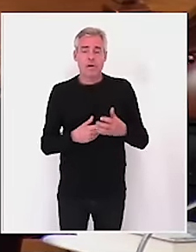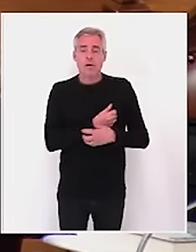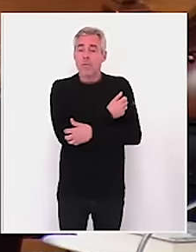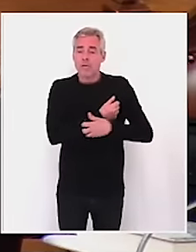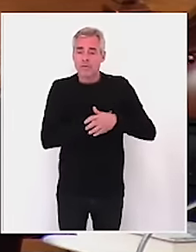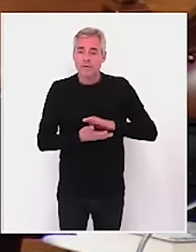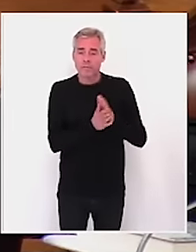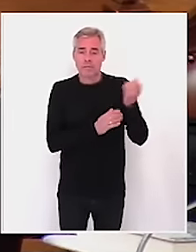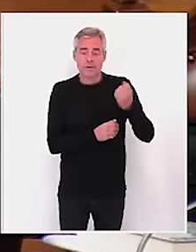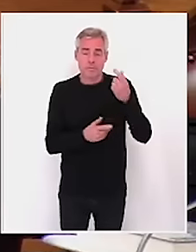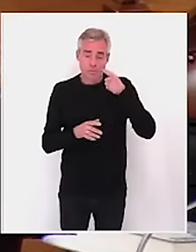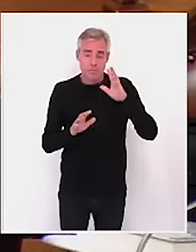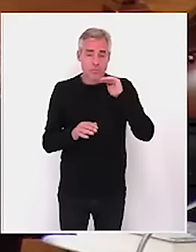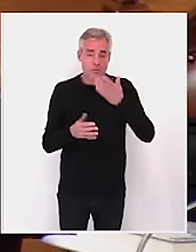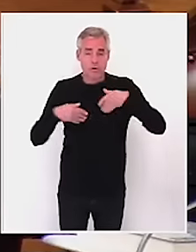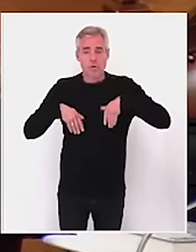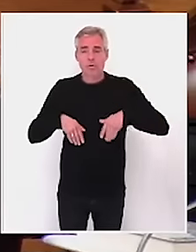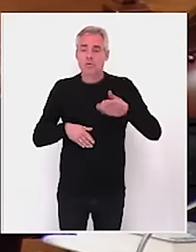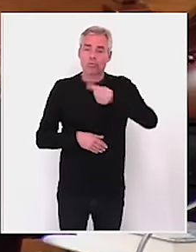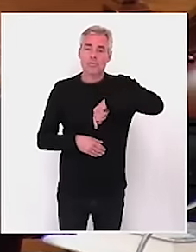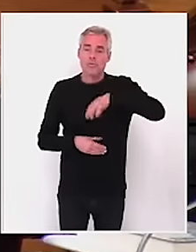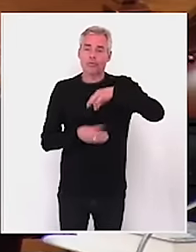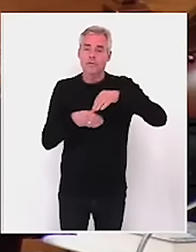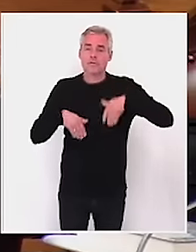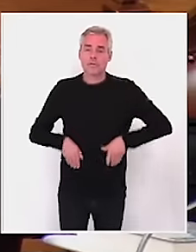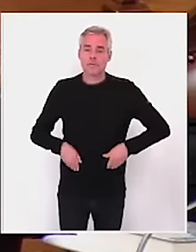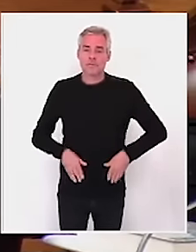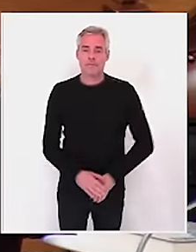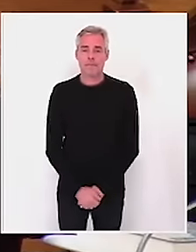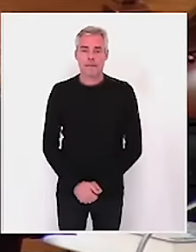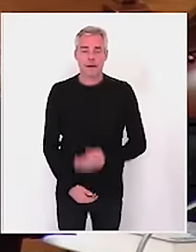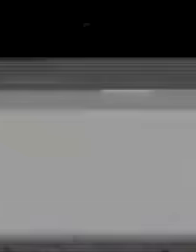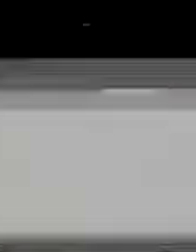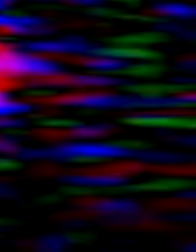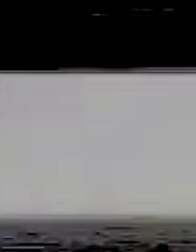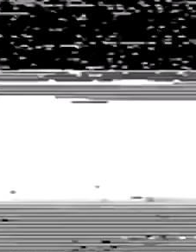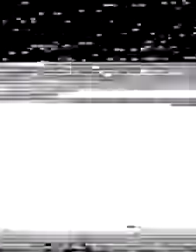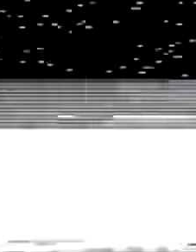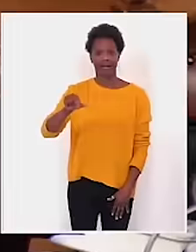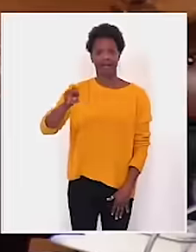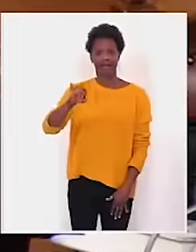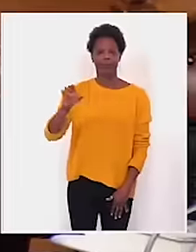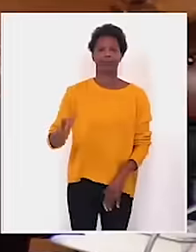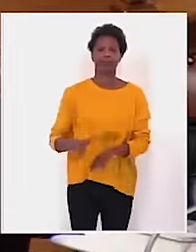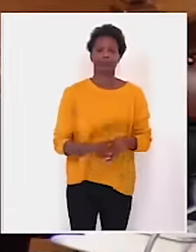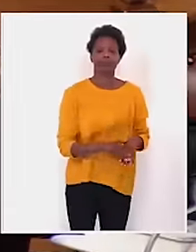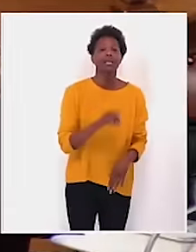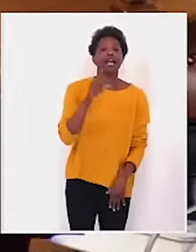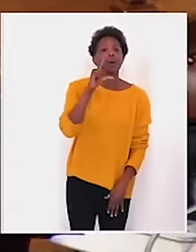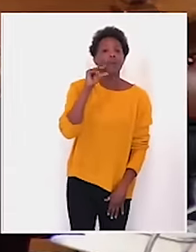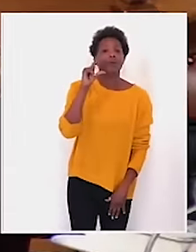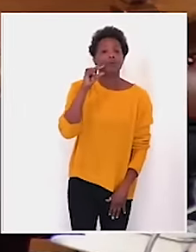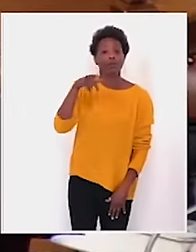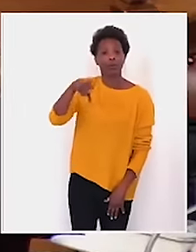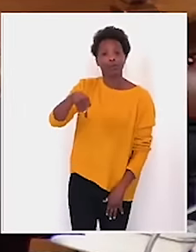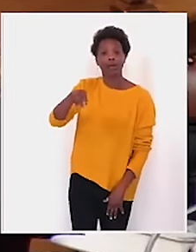des petits bémols qu'on met à tout ça et ce qui fait qu'on s'abstient sur cette délibération. Merci. Madame Siari. Oui, alors je suis